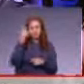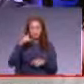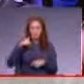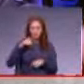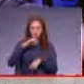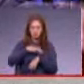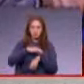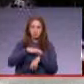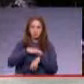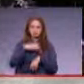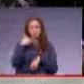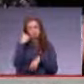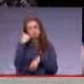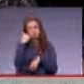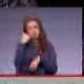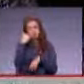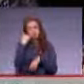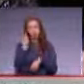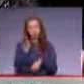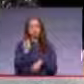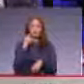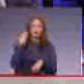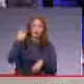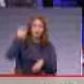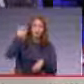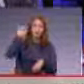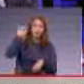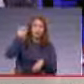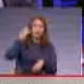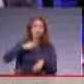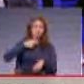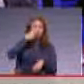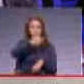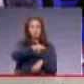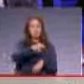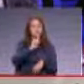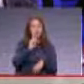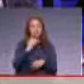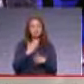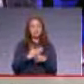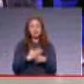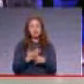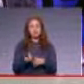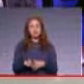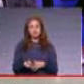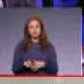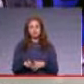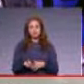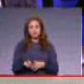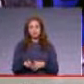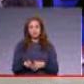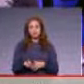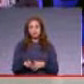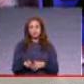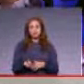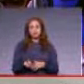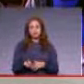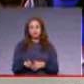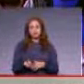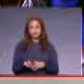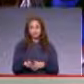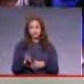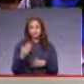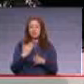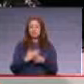أو الجهات المعنية مش قادرة تصرف على علاجه، أو ما عندوش الحياة حتى الكفاف اللي يعيش حياة أو ينهي